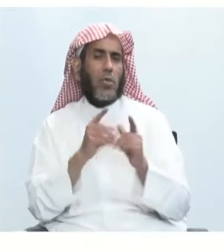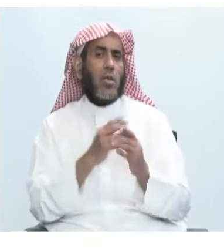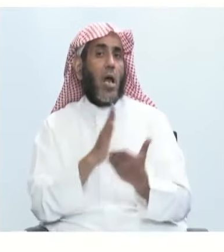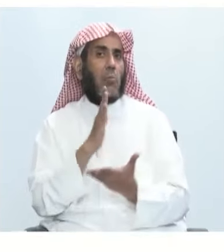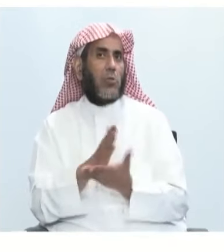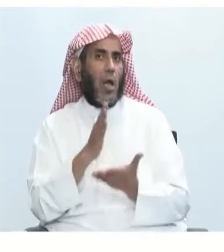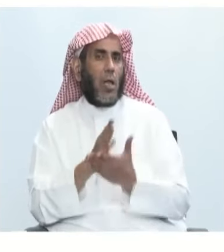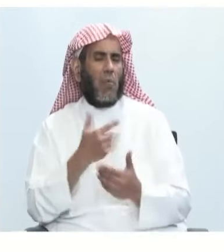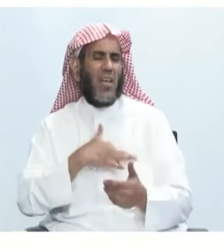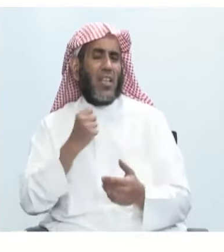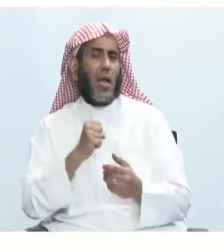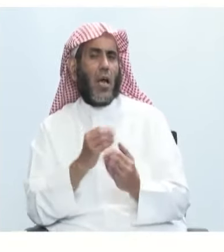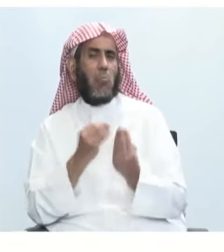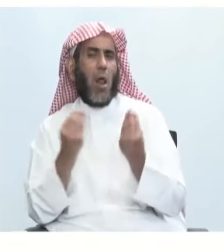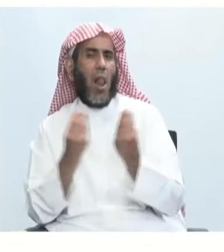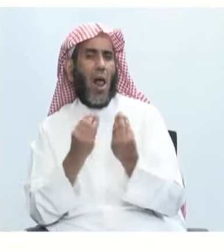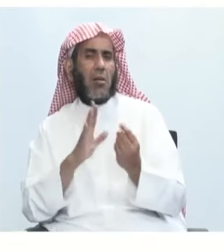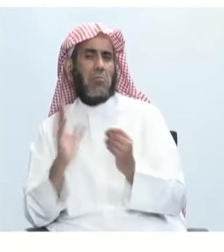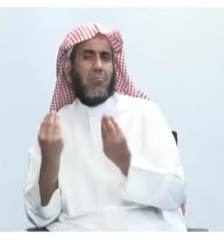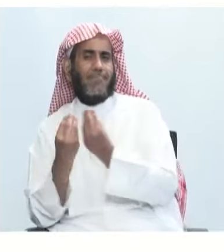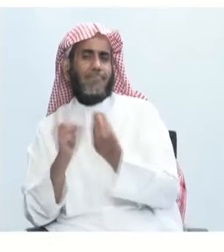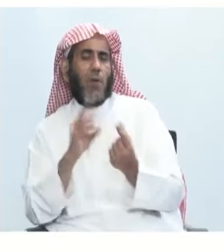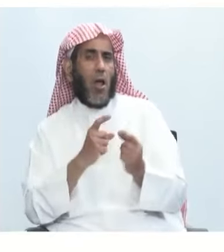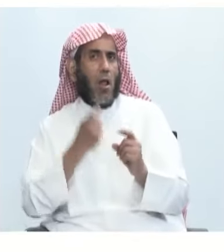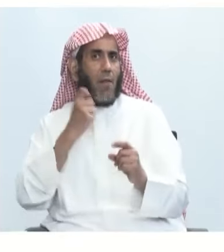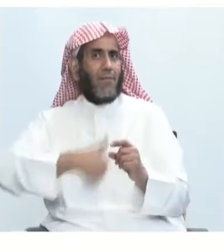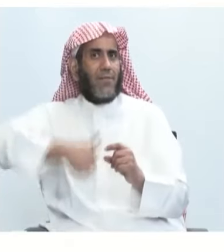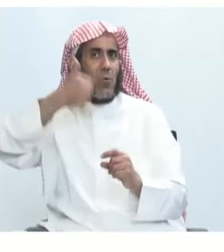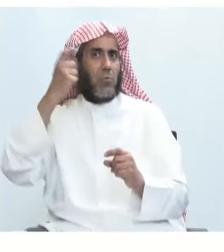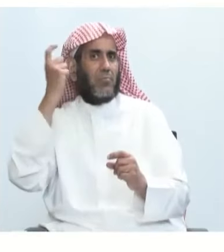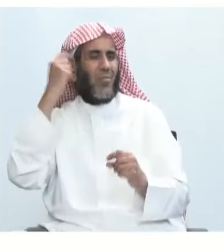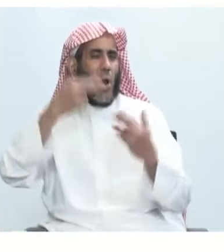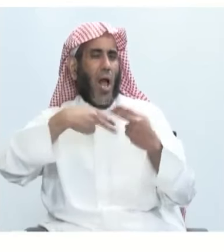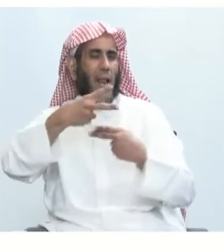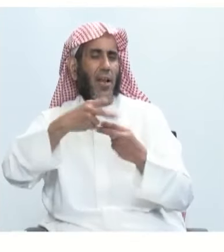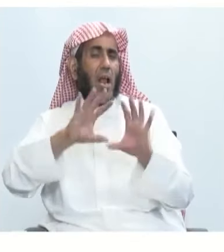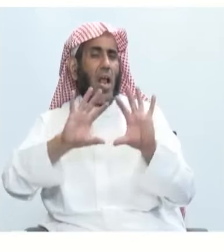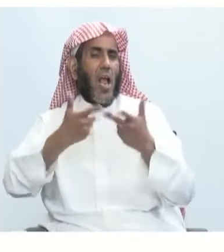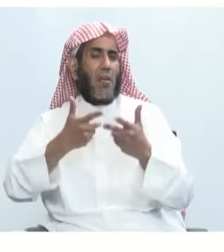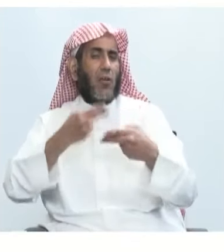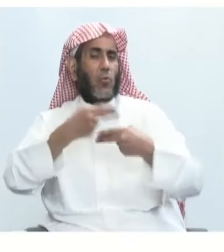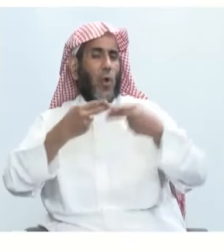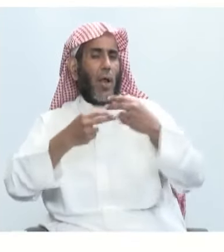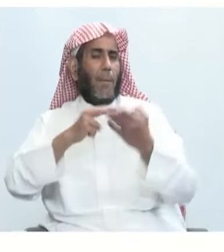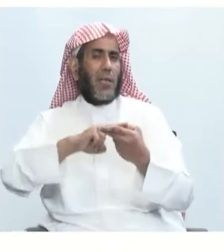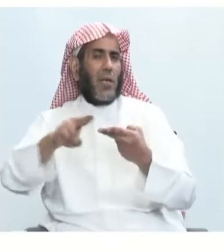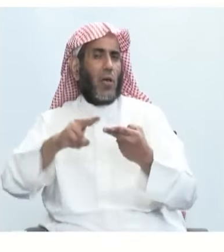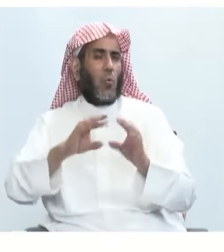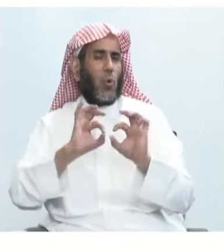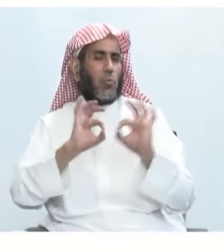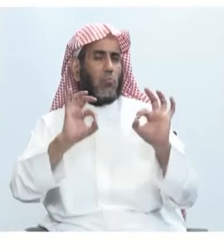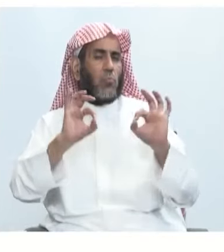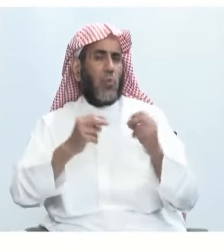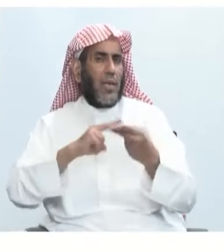المصداقيه معرفه ثقه حياديه التزام ايضا هنا الفوز بعقول الاخرين كيف تركب رسالتك وتصوغ